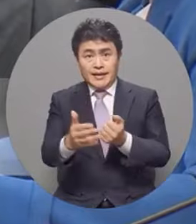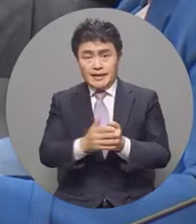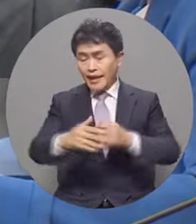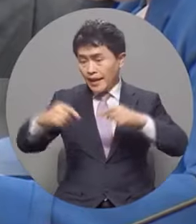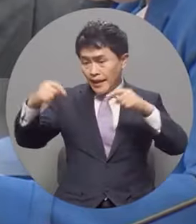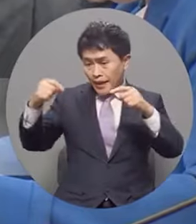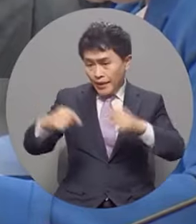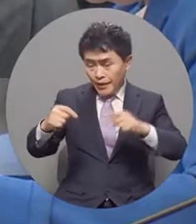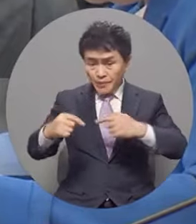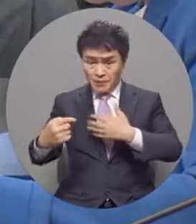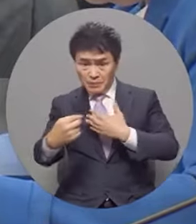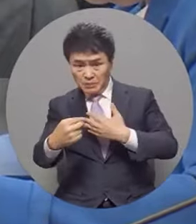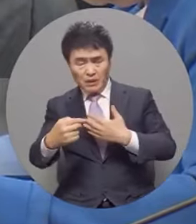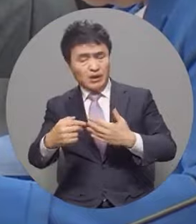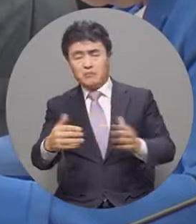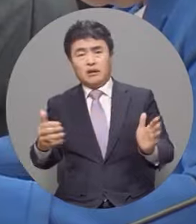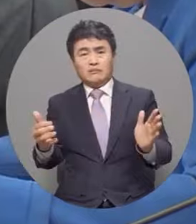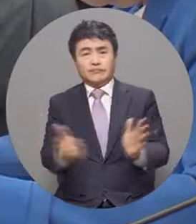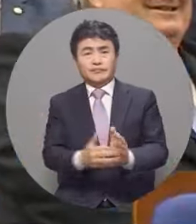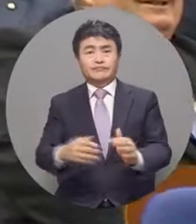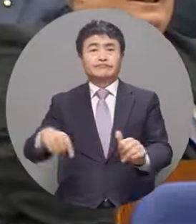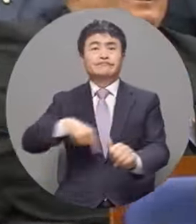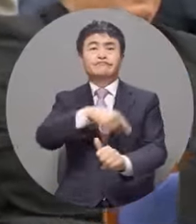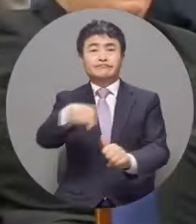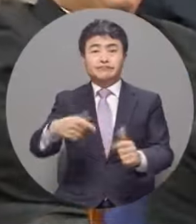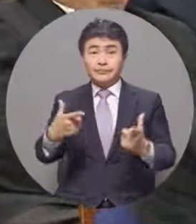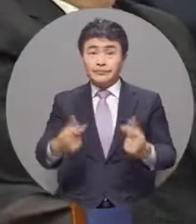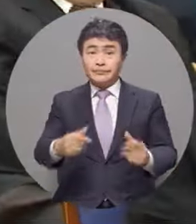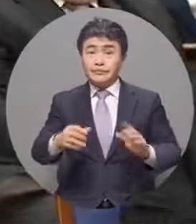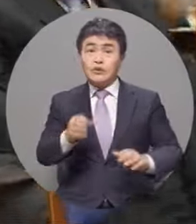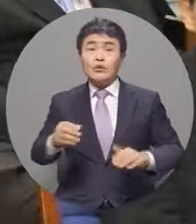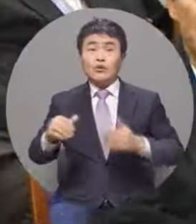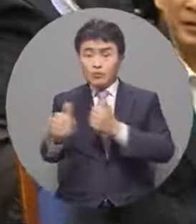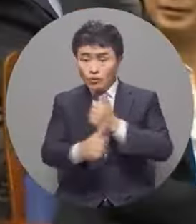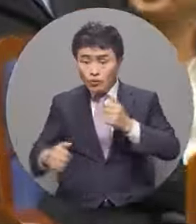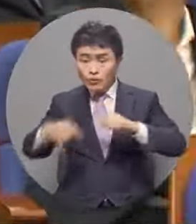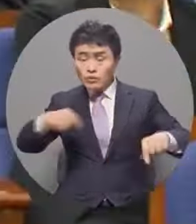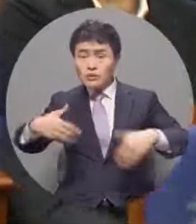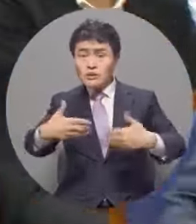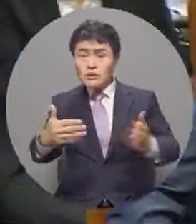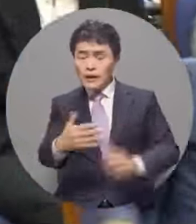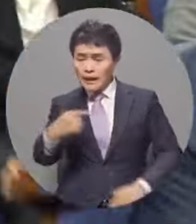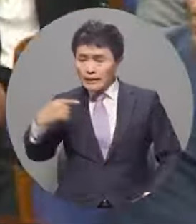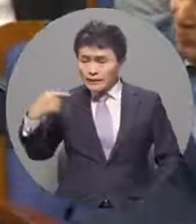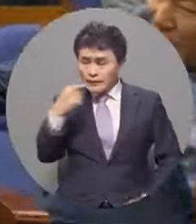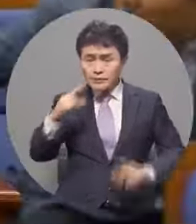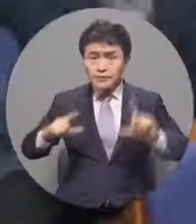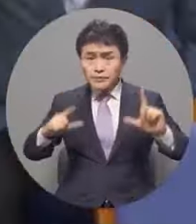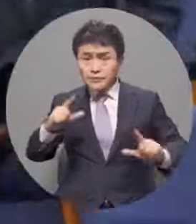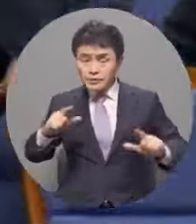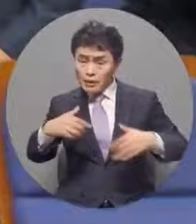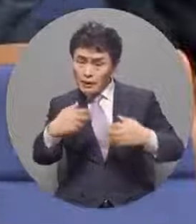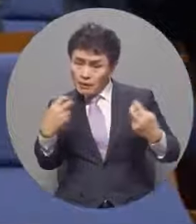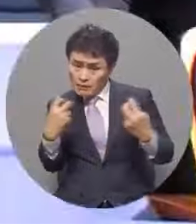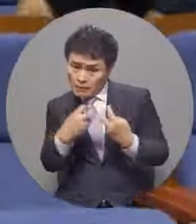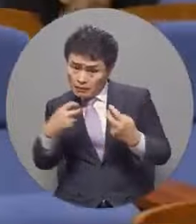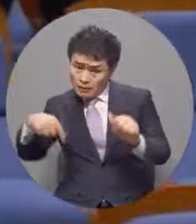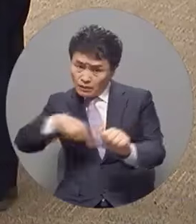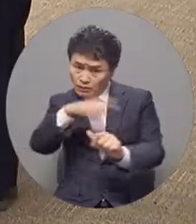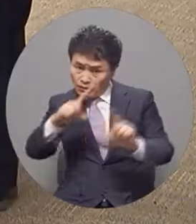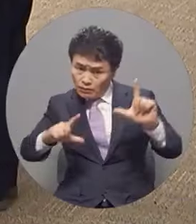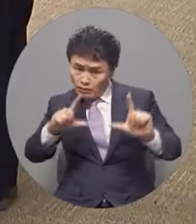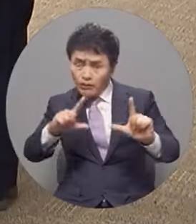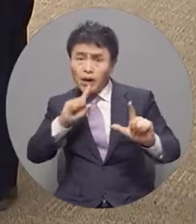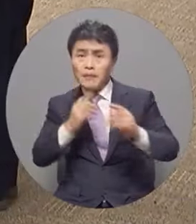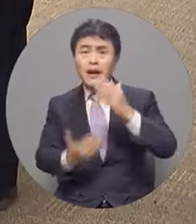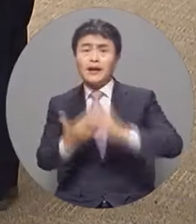협상은 표면적으로 끝난 분위기입니다. 다만 여당 원내 지도부의 강경한 태도가 출구 전략 모색을 위한 거란